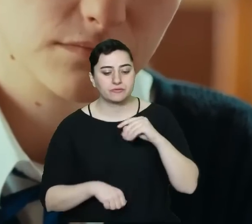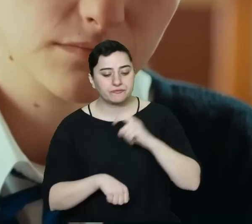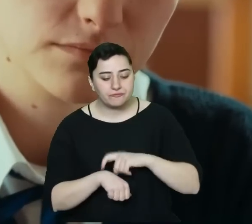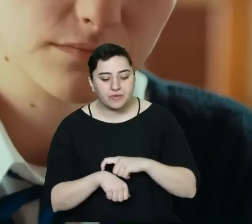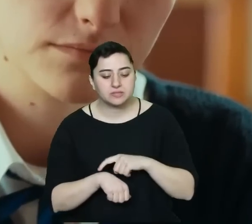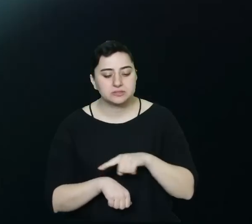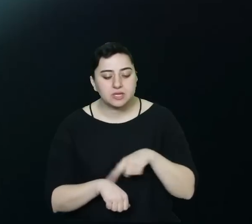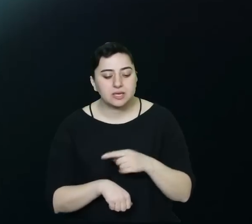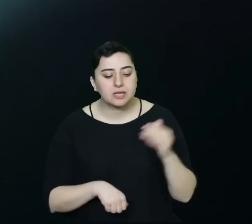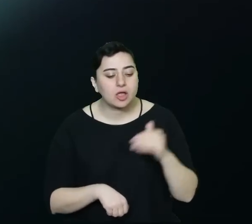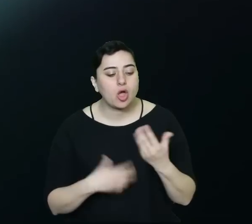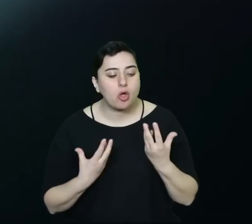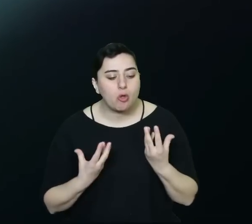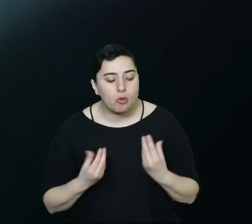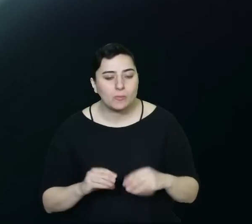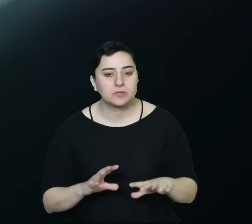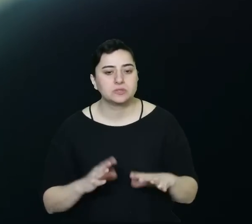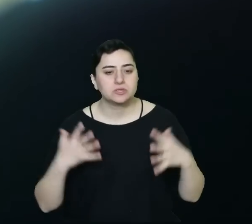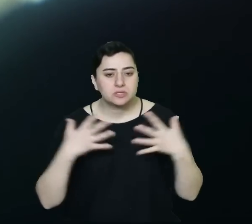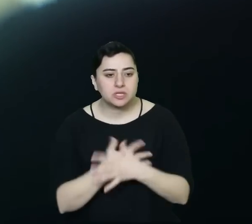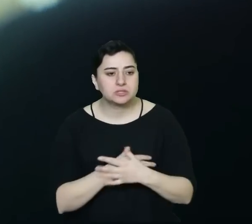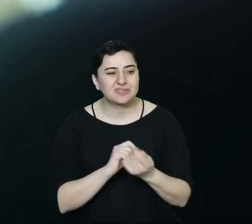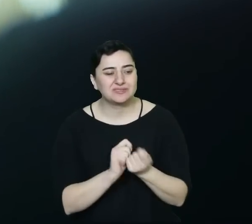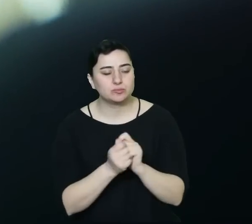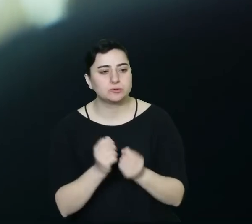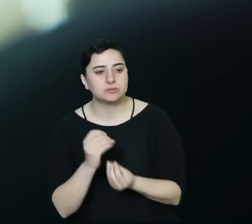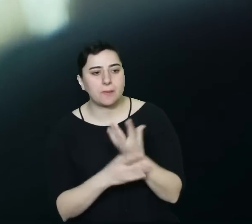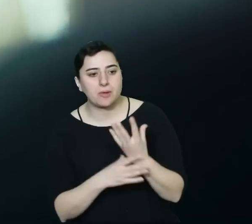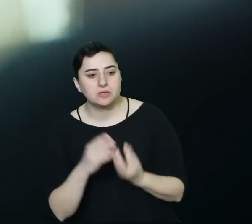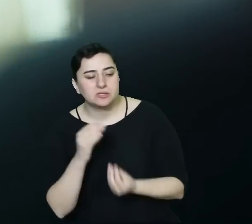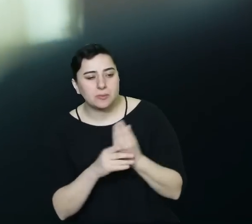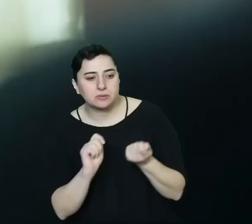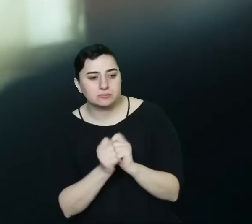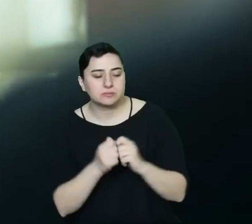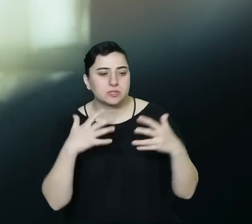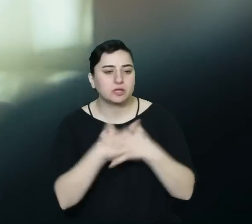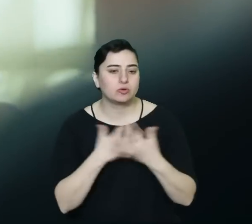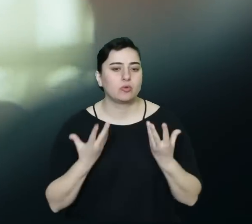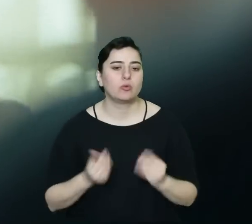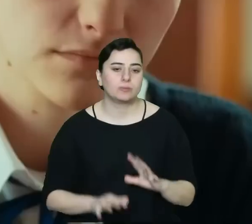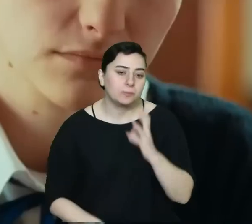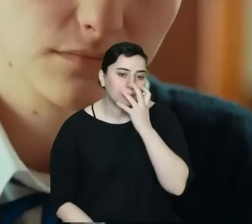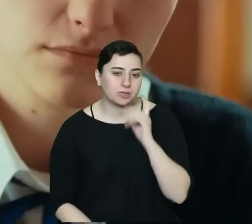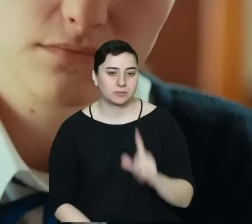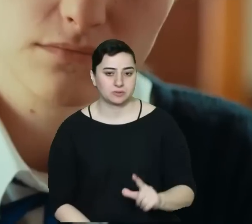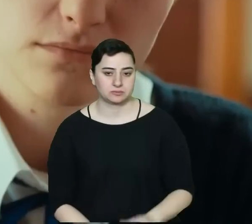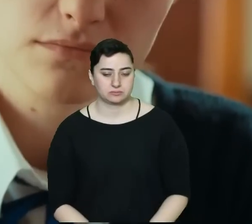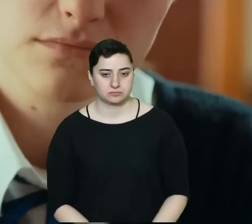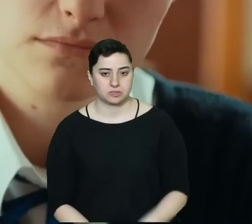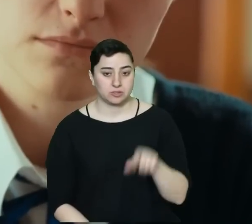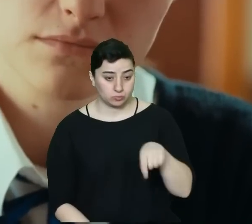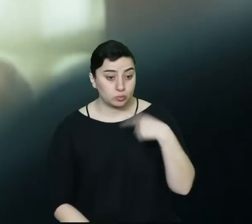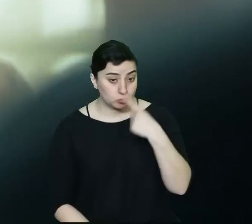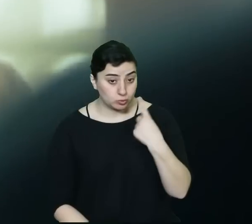vakti saati gelmedikçe ne gece gündüze dönüyor, ne de gündüz geceye.